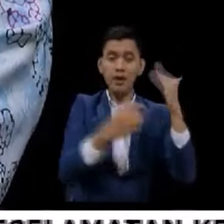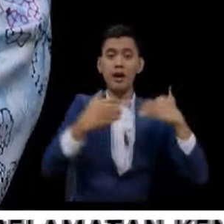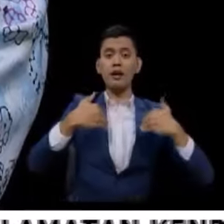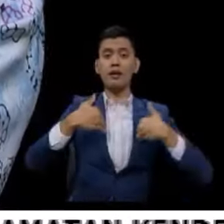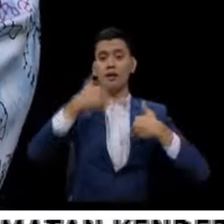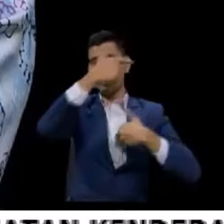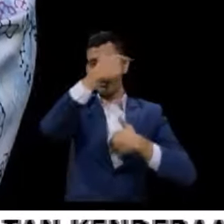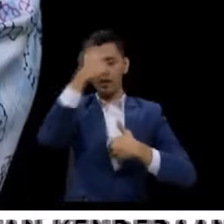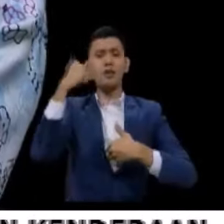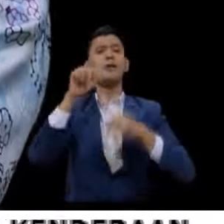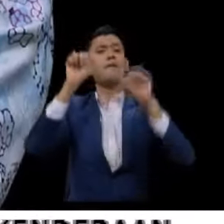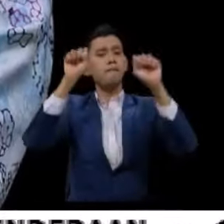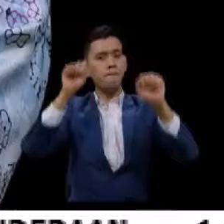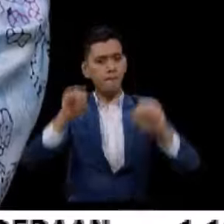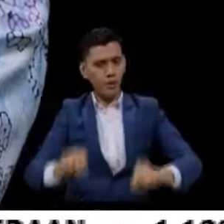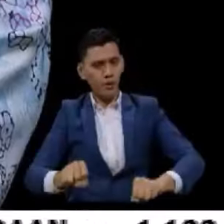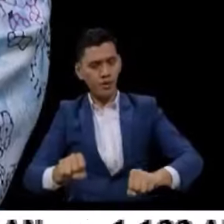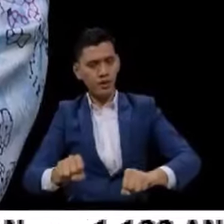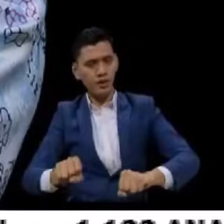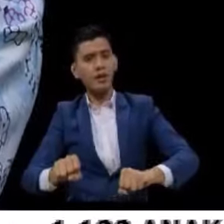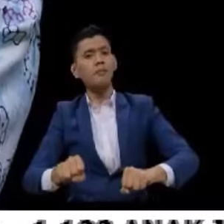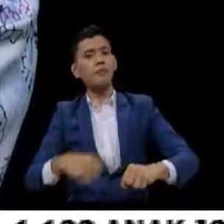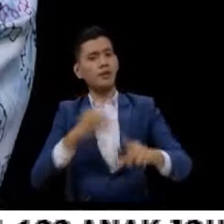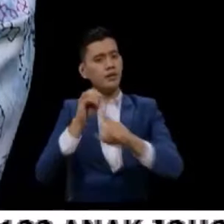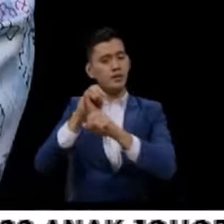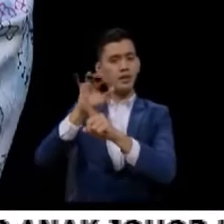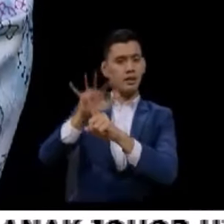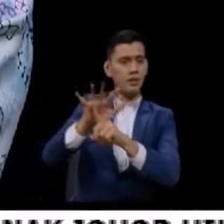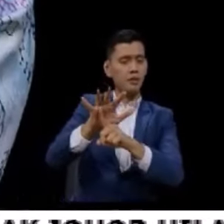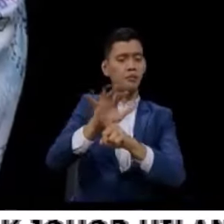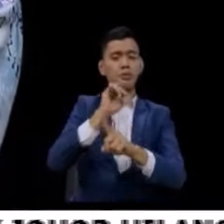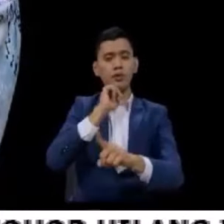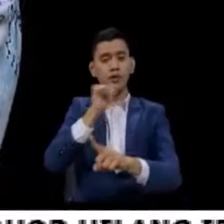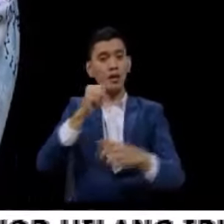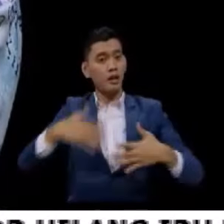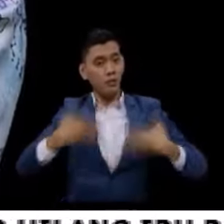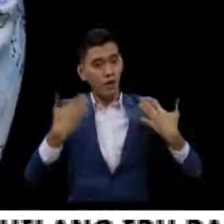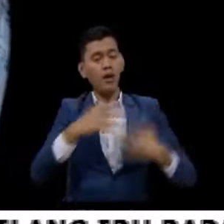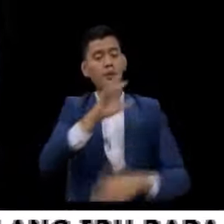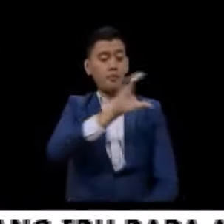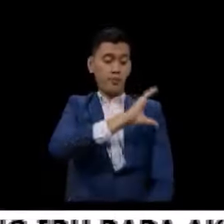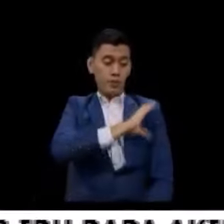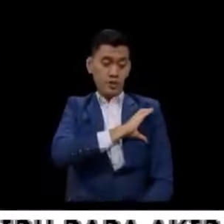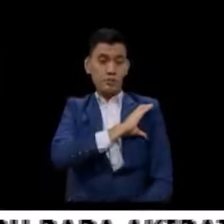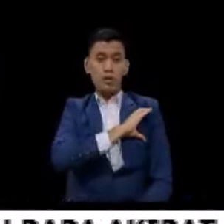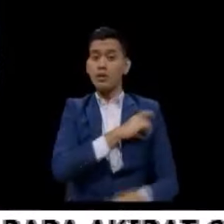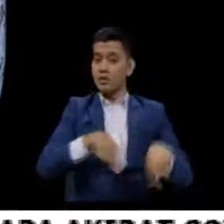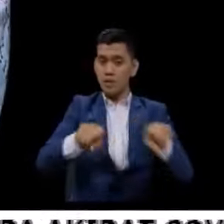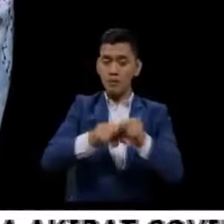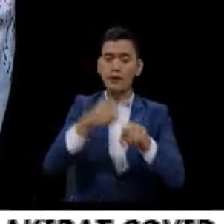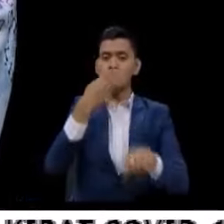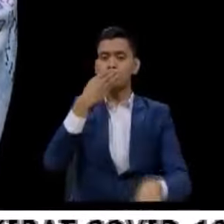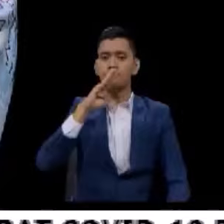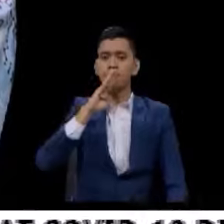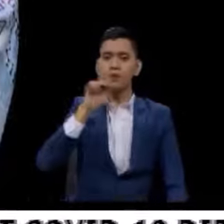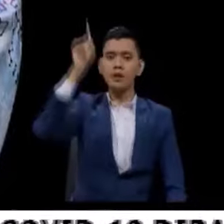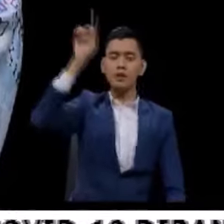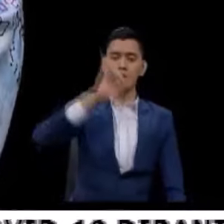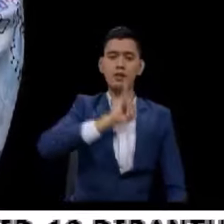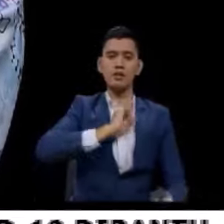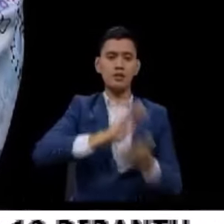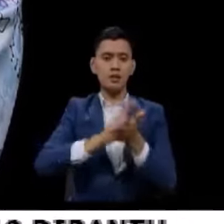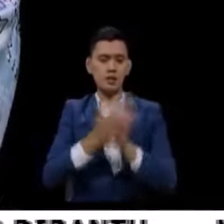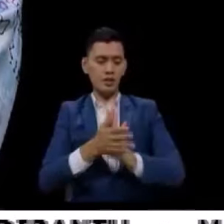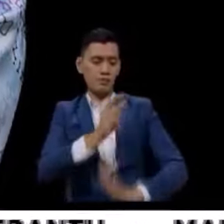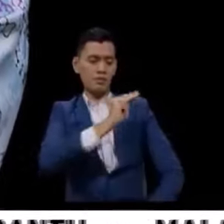karena mereka ini boleh Mencetuskan ketidak harmonisan boleh diambil tapi di Carefour sama Alhamdulillah by boleh saji menteri macan ini